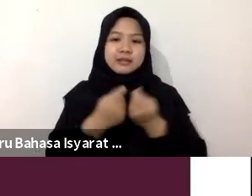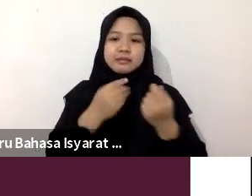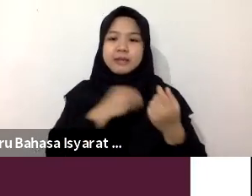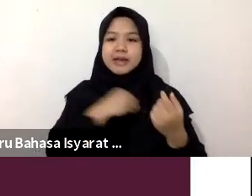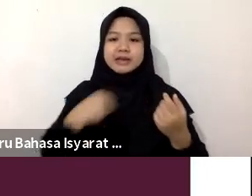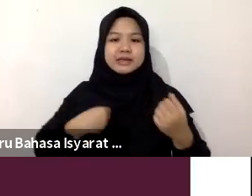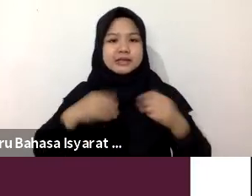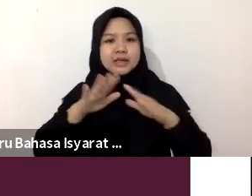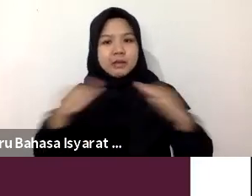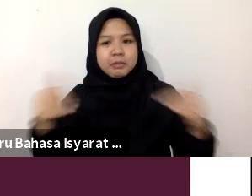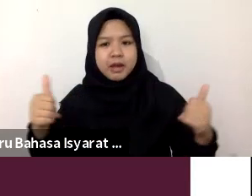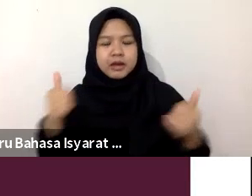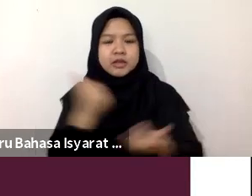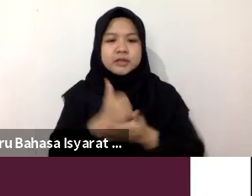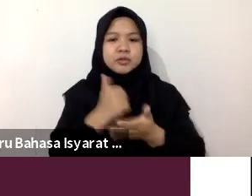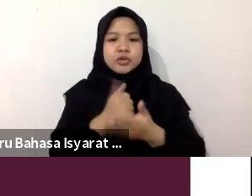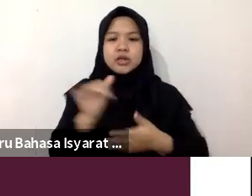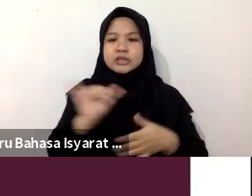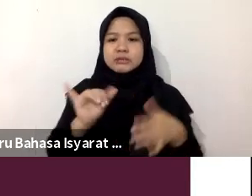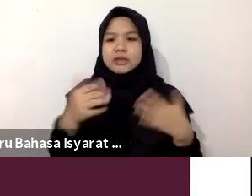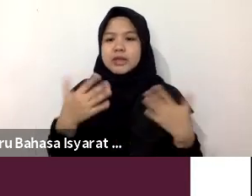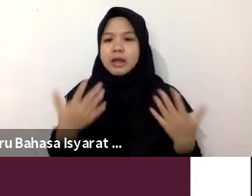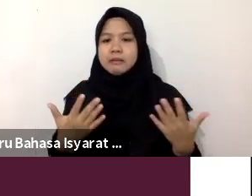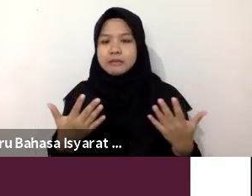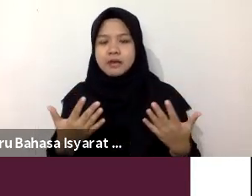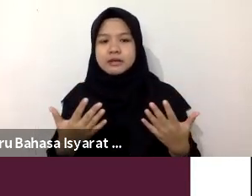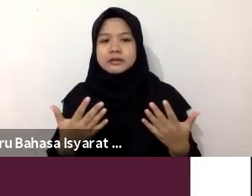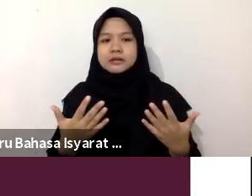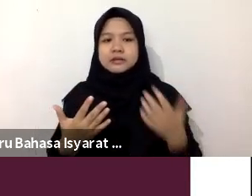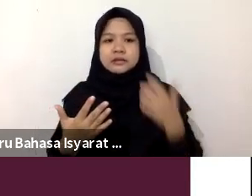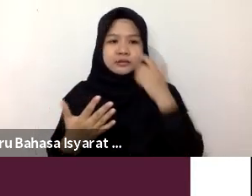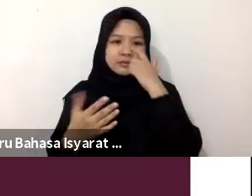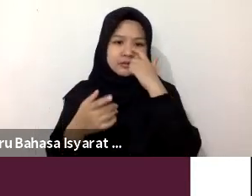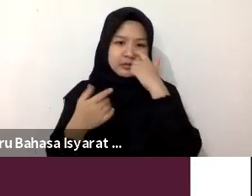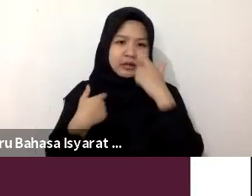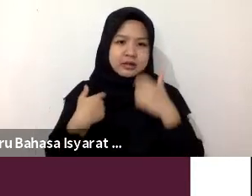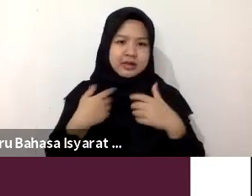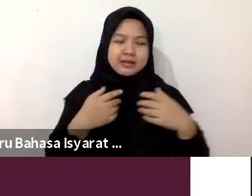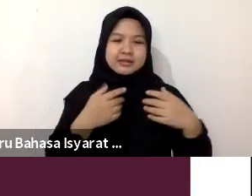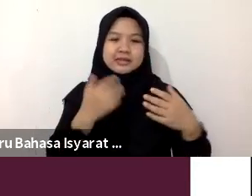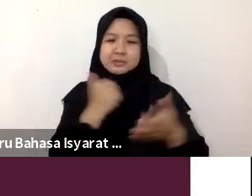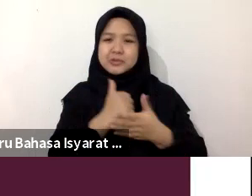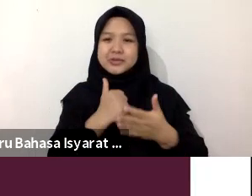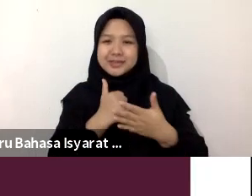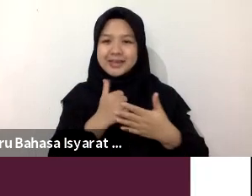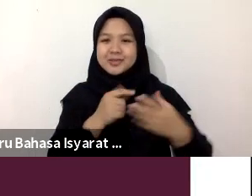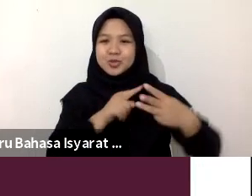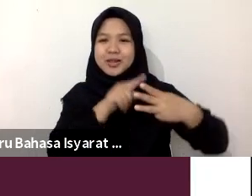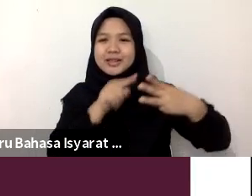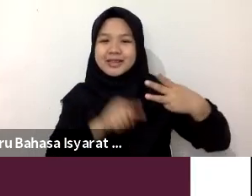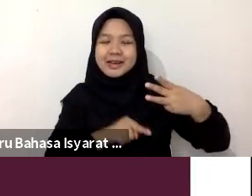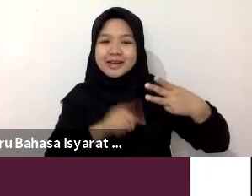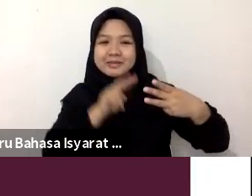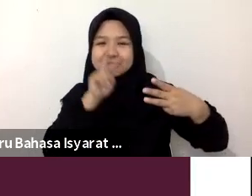Seperti apa? Sebetulnya secara garis besar itu hanya 3. Hanya ya. Tapi mari kita